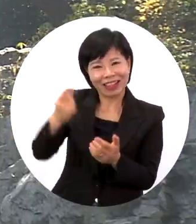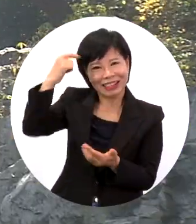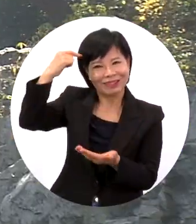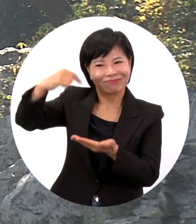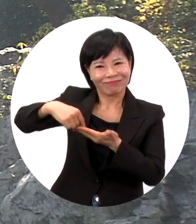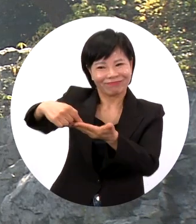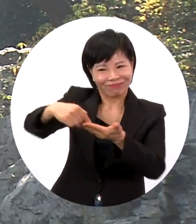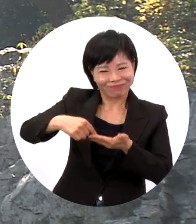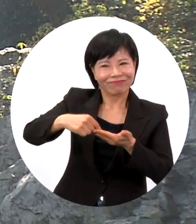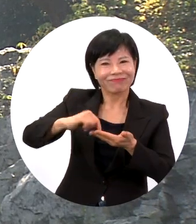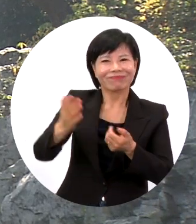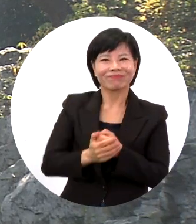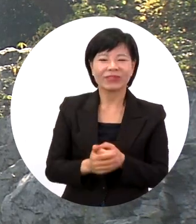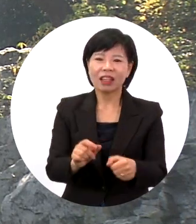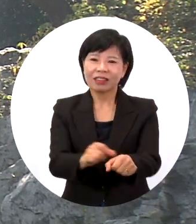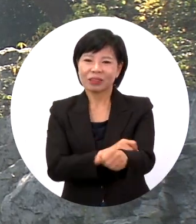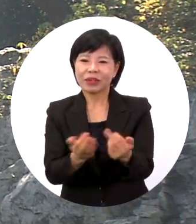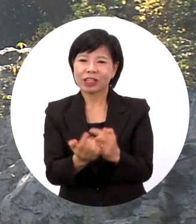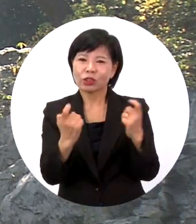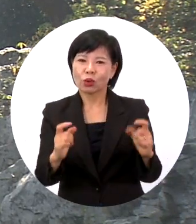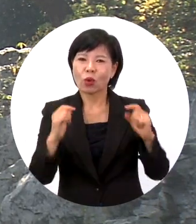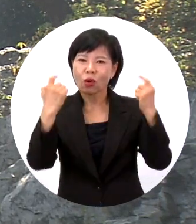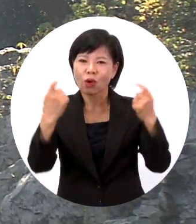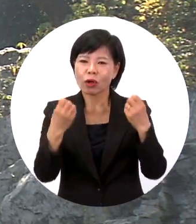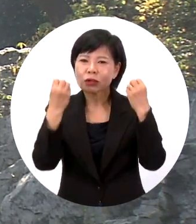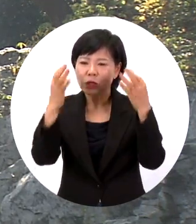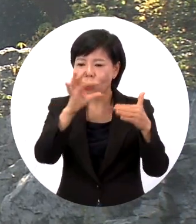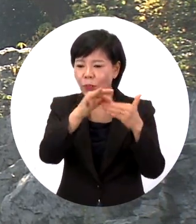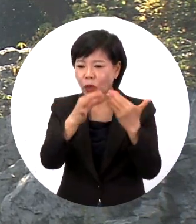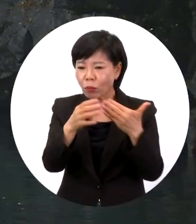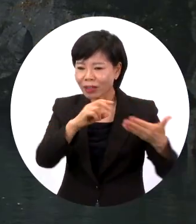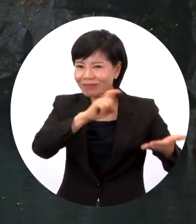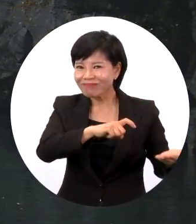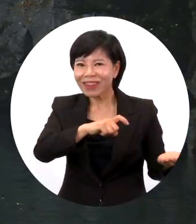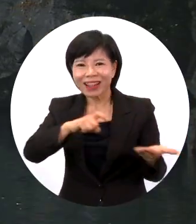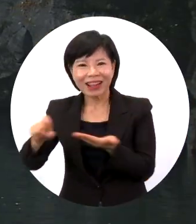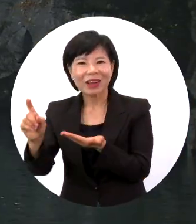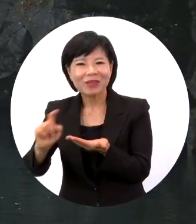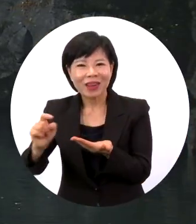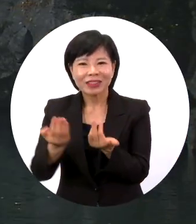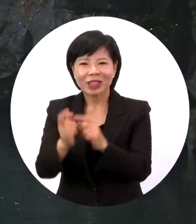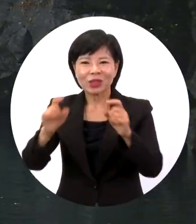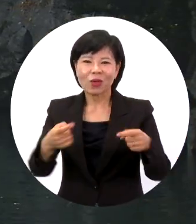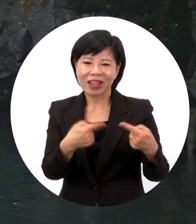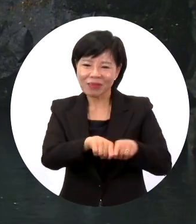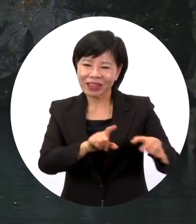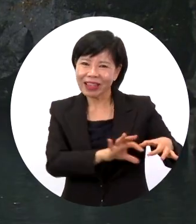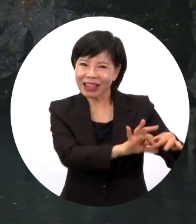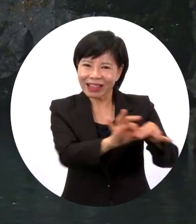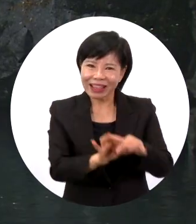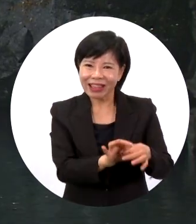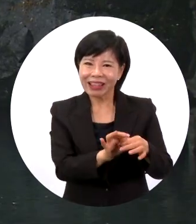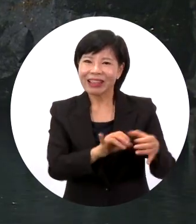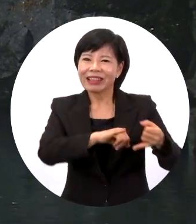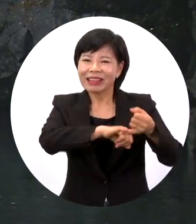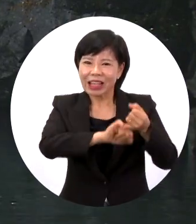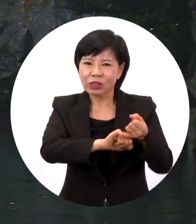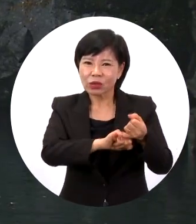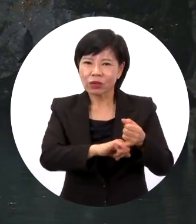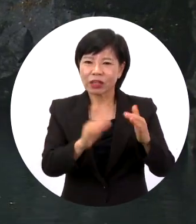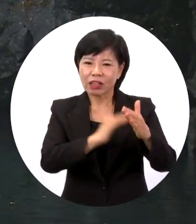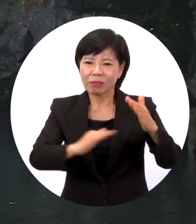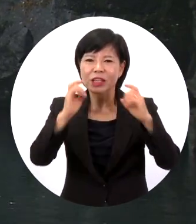의견도 나왔습니다. 특히 제주 관광의 새로운 패러다임을 이끌어낼 제주와의 약속 캠페인 추진에 민관이